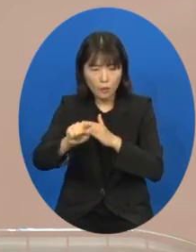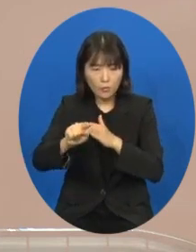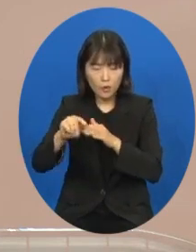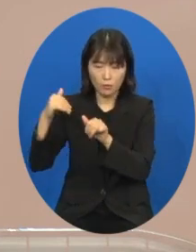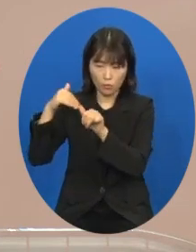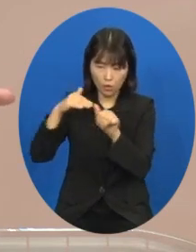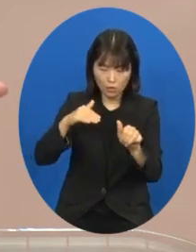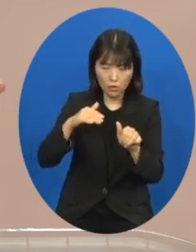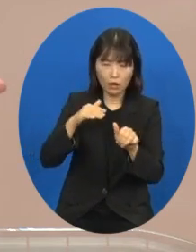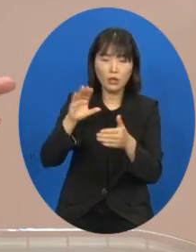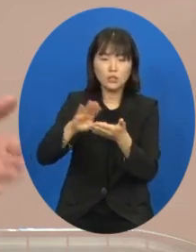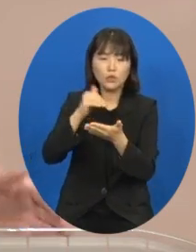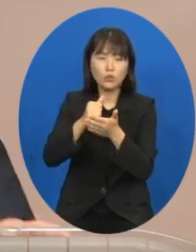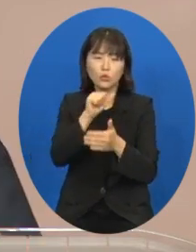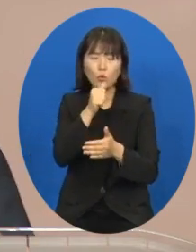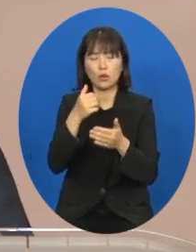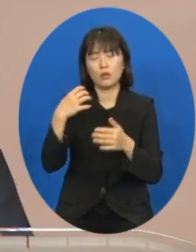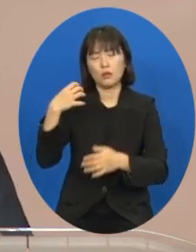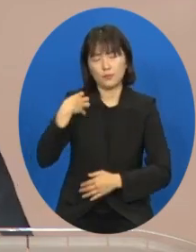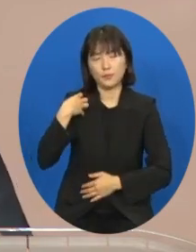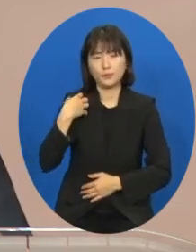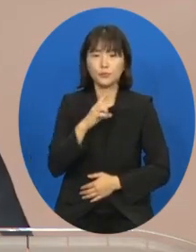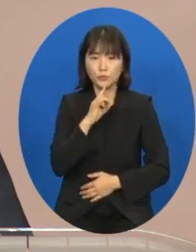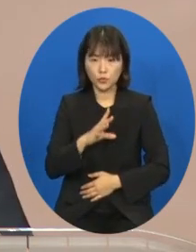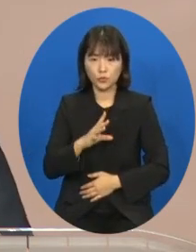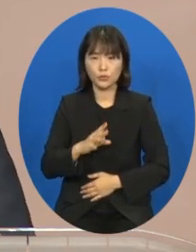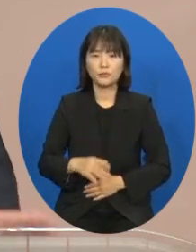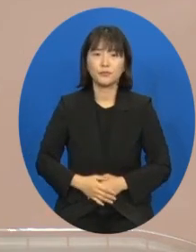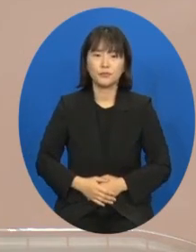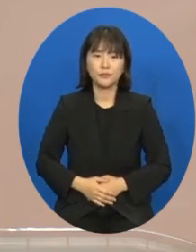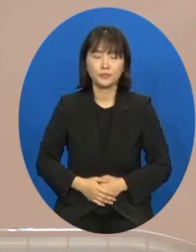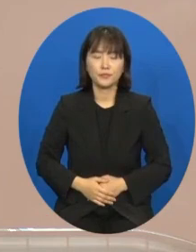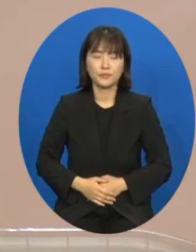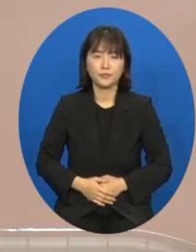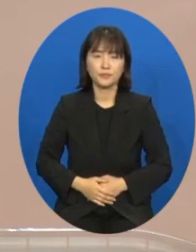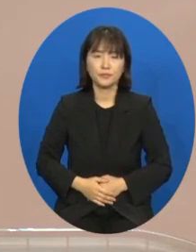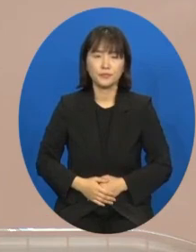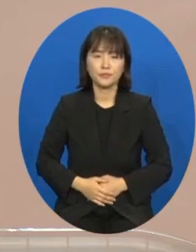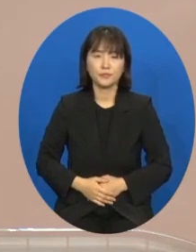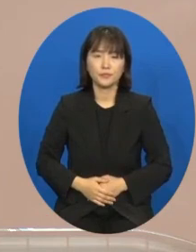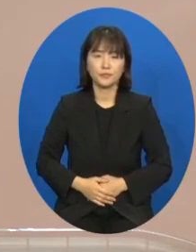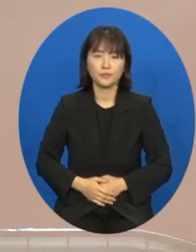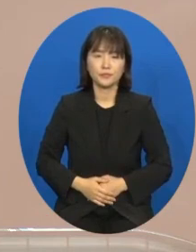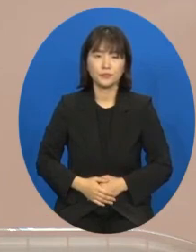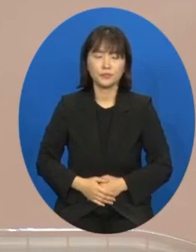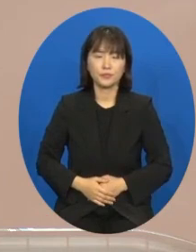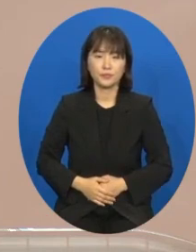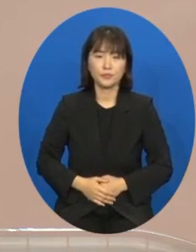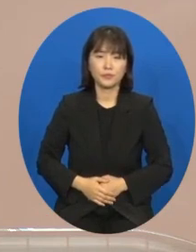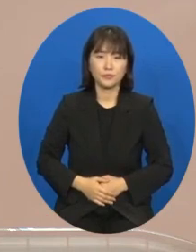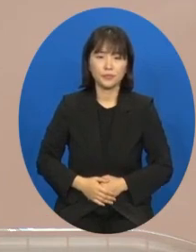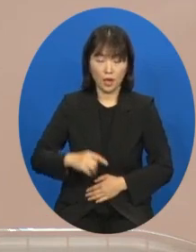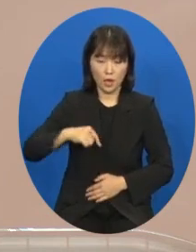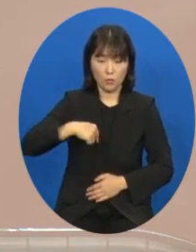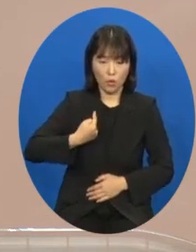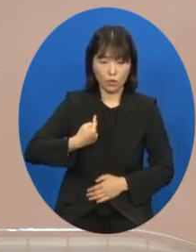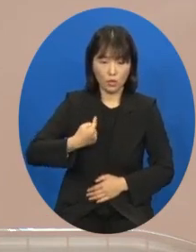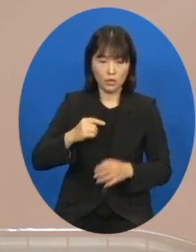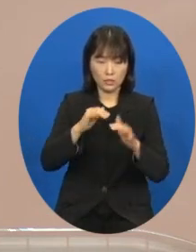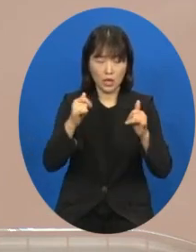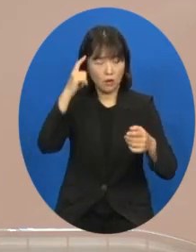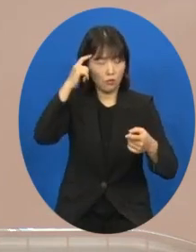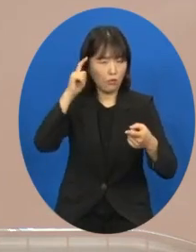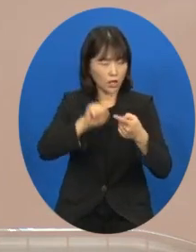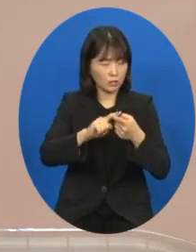그분을 소개하는 일만 하는 거야. 자, 어떻게 자기에게 사람의 관심이